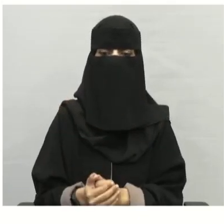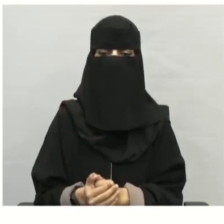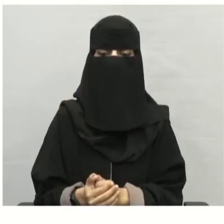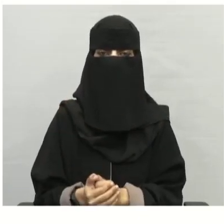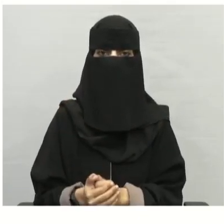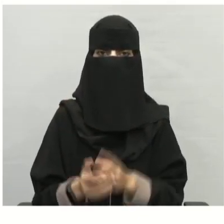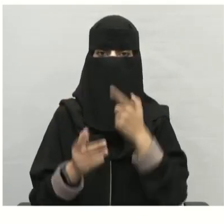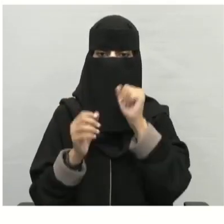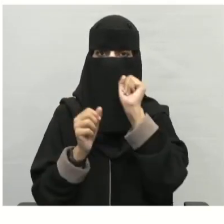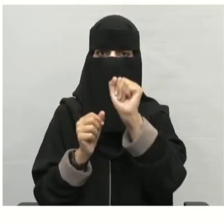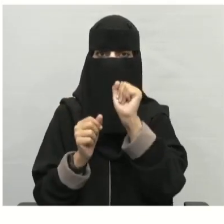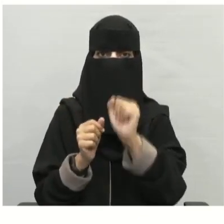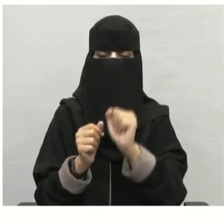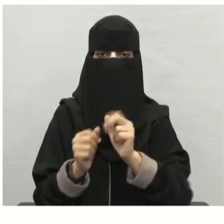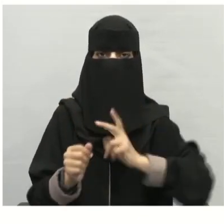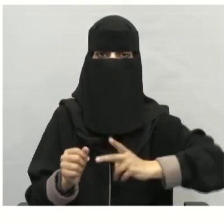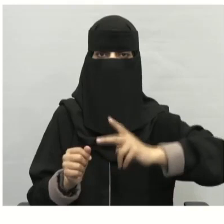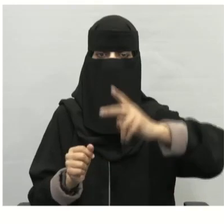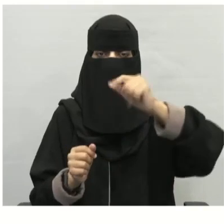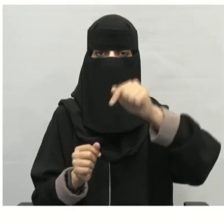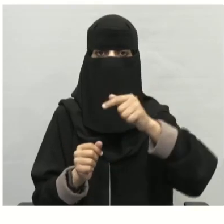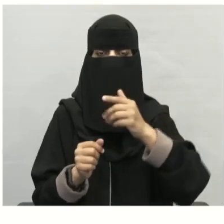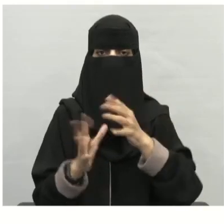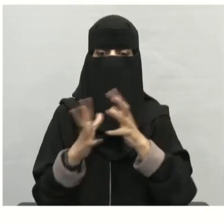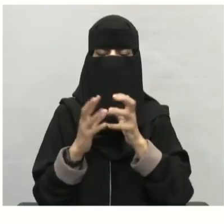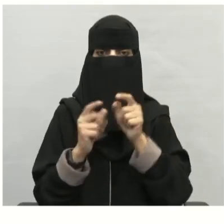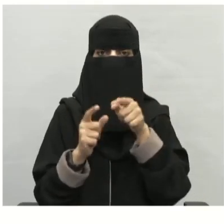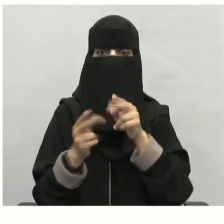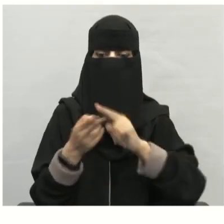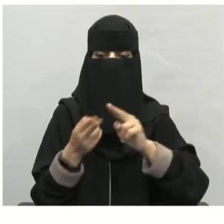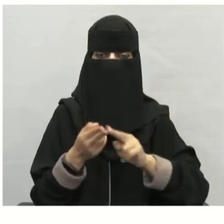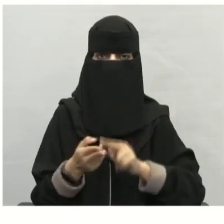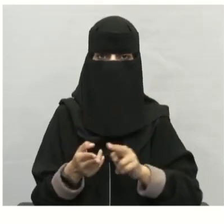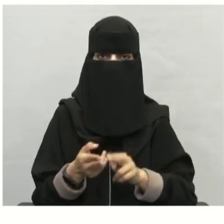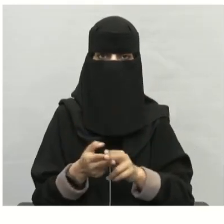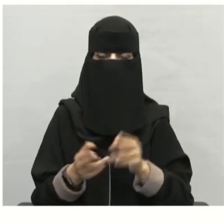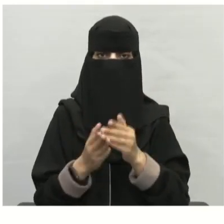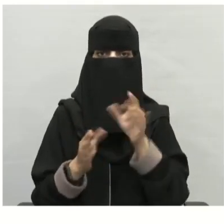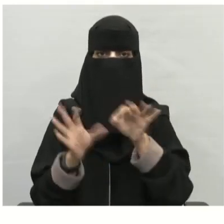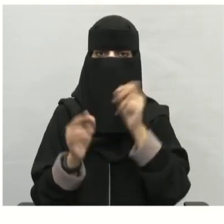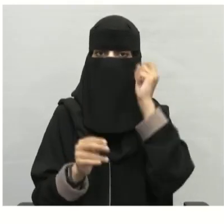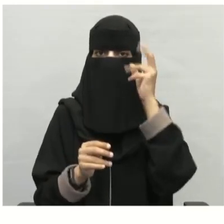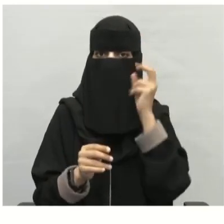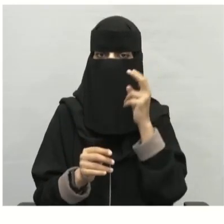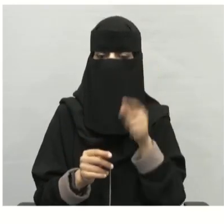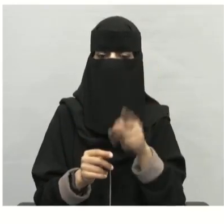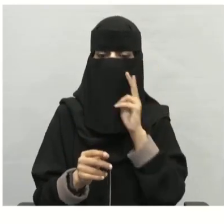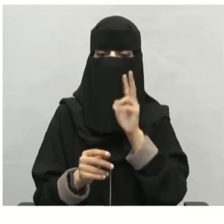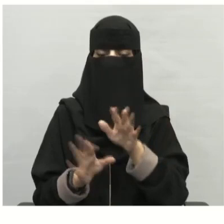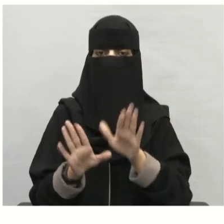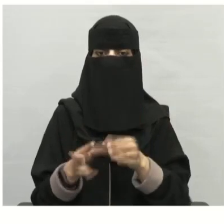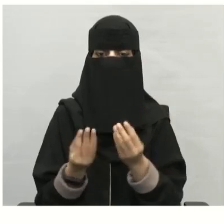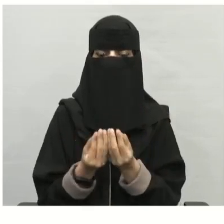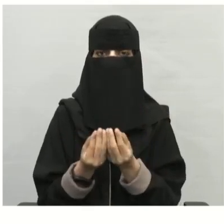تناولنا كل نوع من انواع التنمر وقمنا بحل الانشطه والتي اضربنا بعض الامثله كما هي